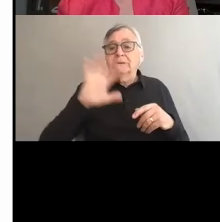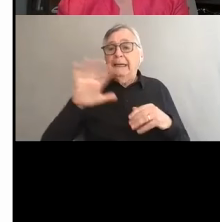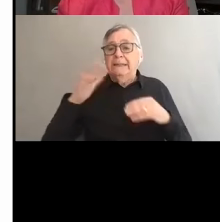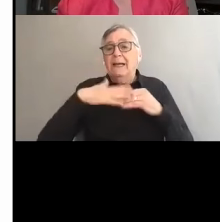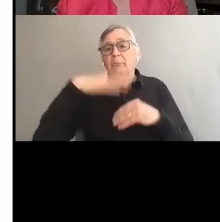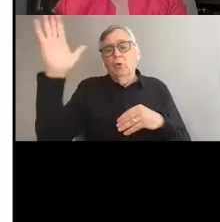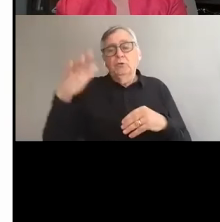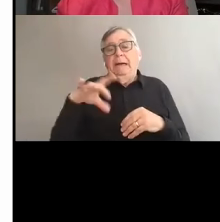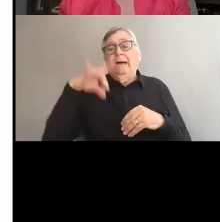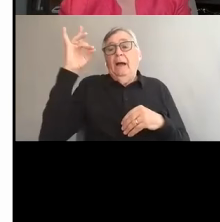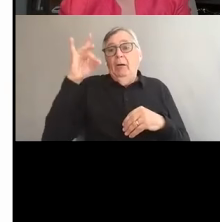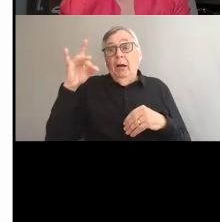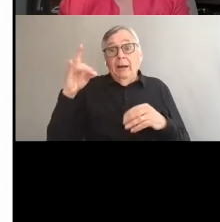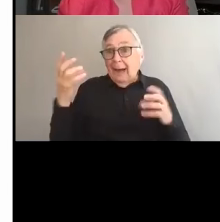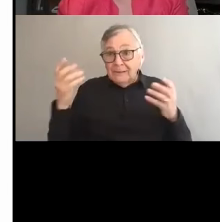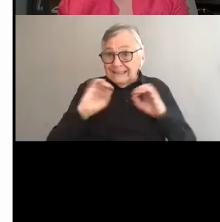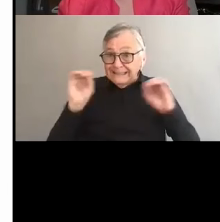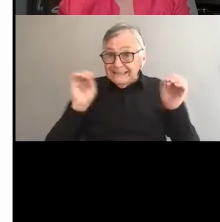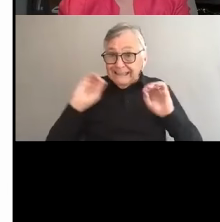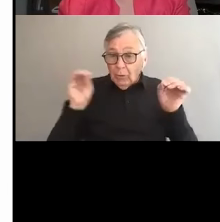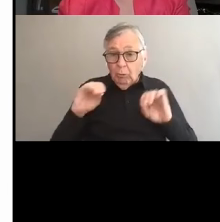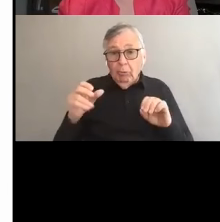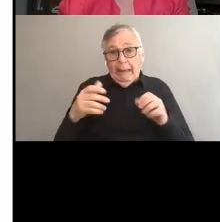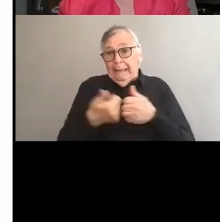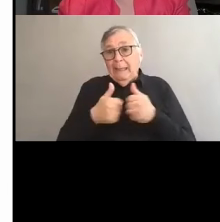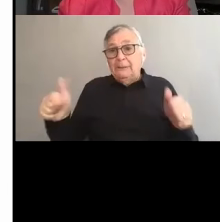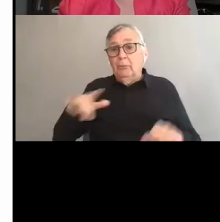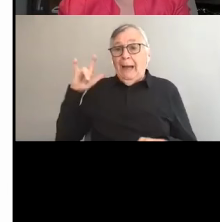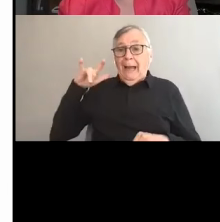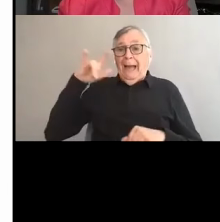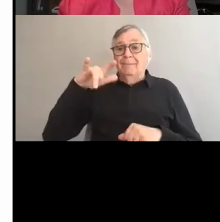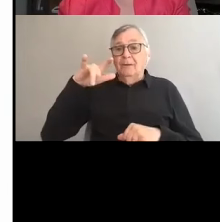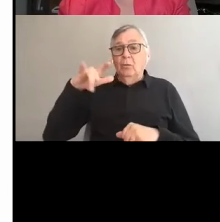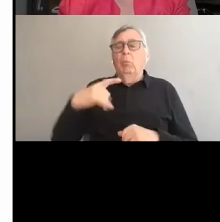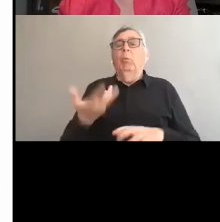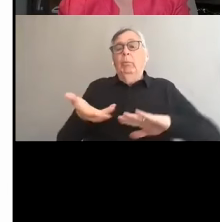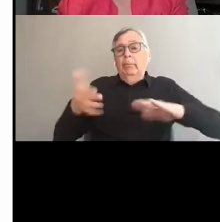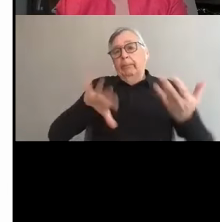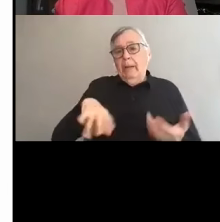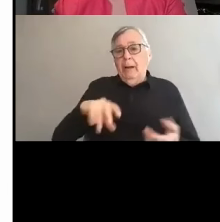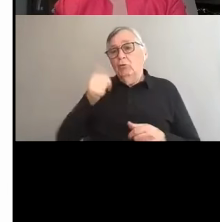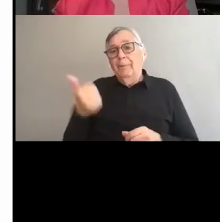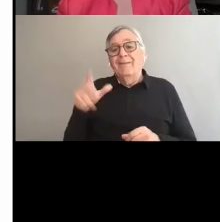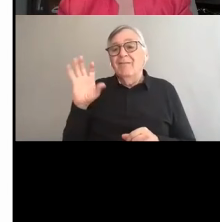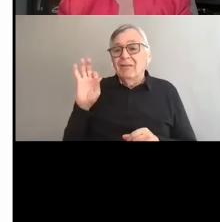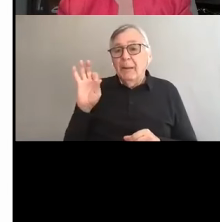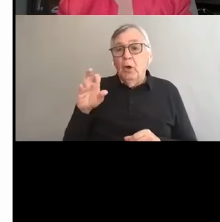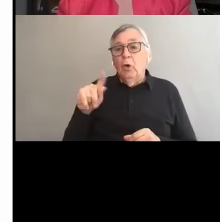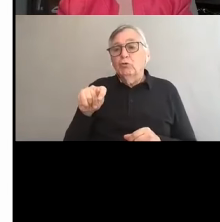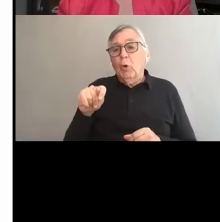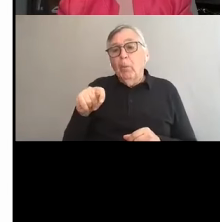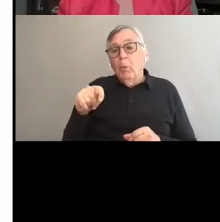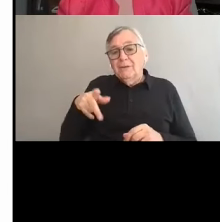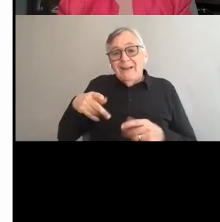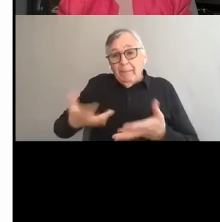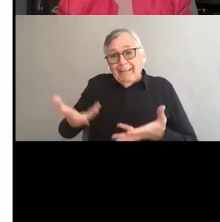ans. Ça ne veut pas dire qu'il n'existe pas, comme vous pouvez prendre l'avion puis vous faire une thrombophlébite demain matin, n'importe quand.